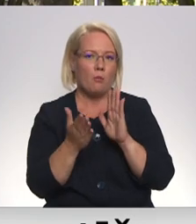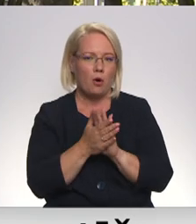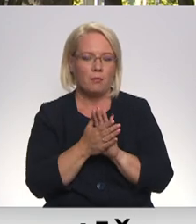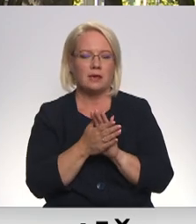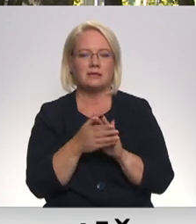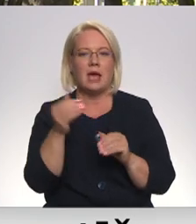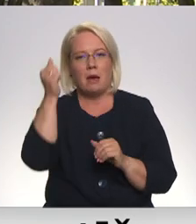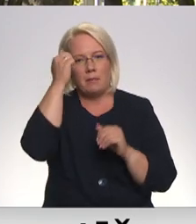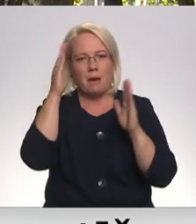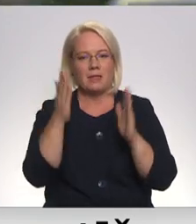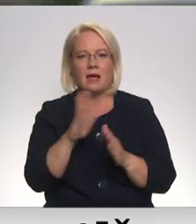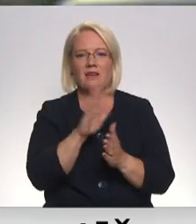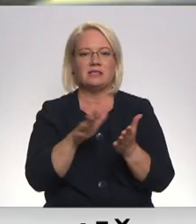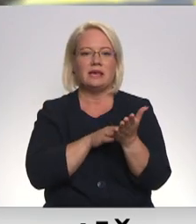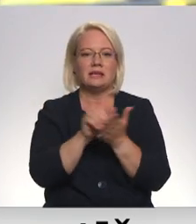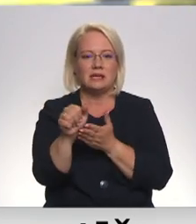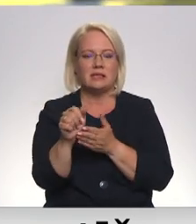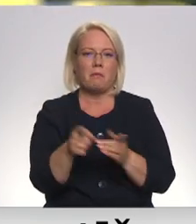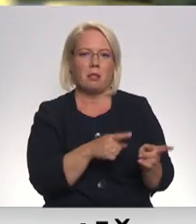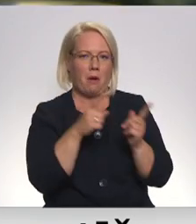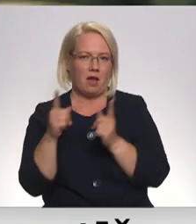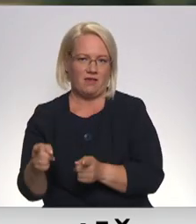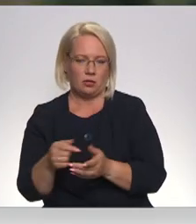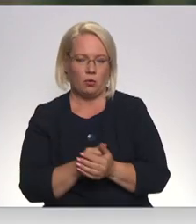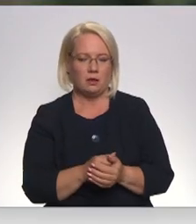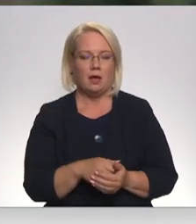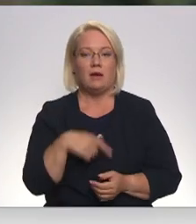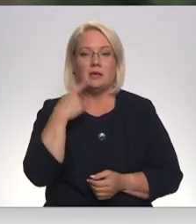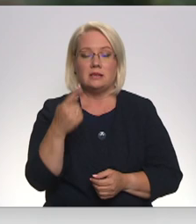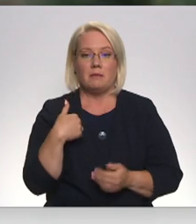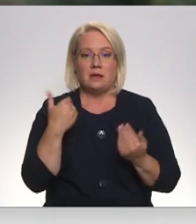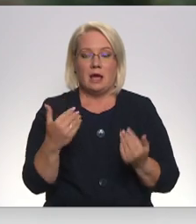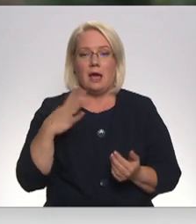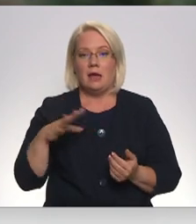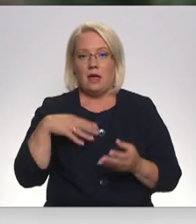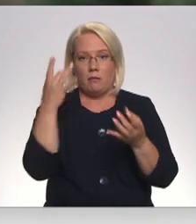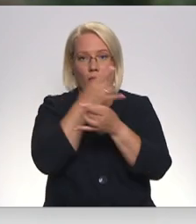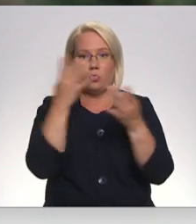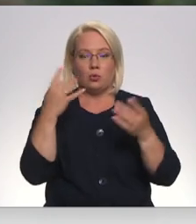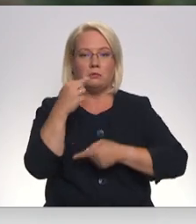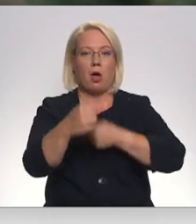pārvietot, nevis iznīcināt. Uz doto brīdi tad mēs gaidām arī kultūras mantojuma pārvaldes